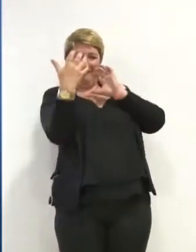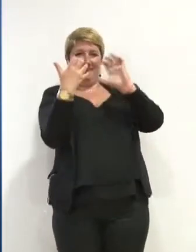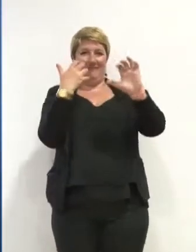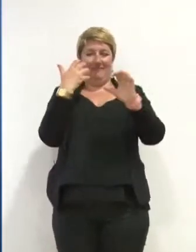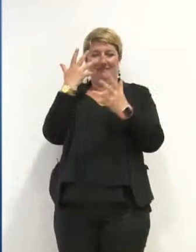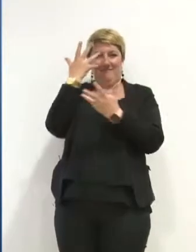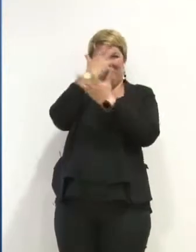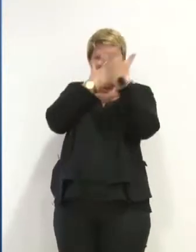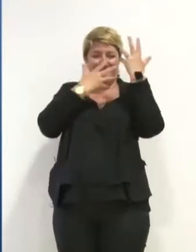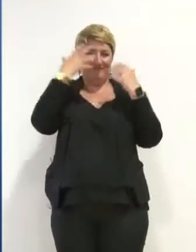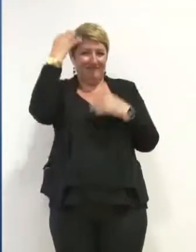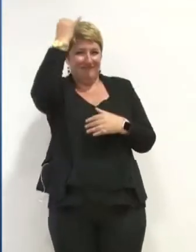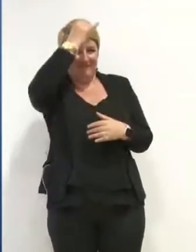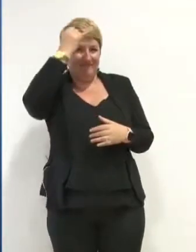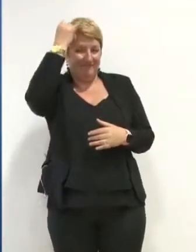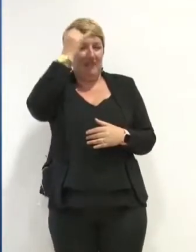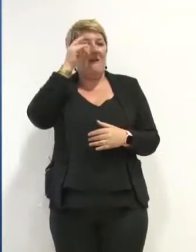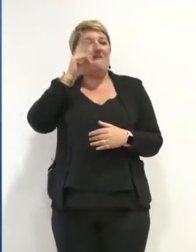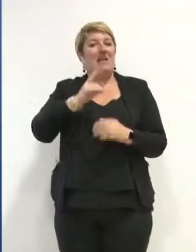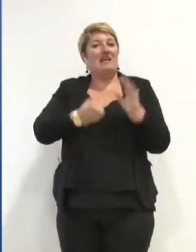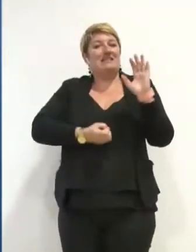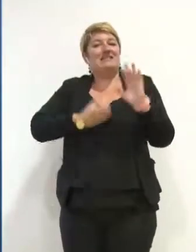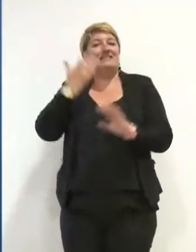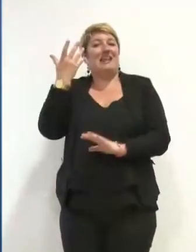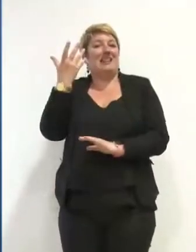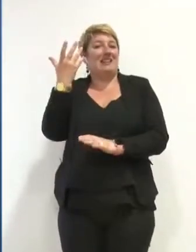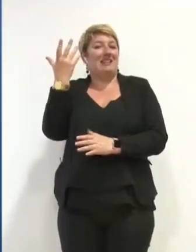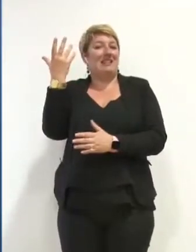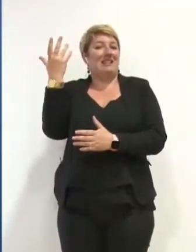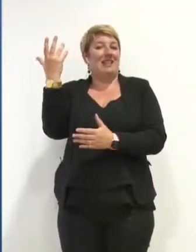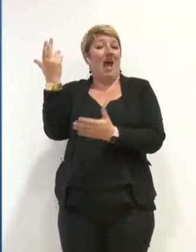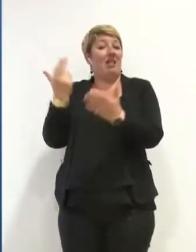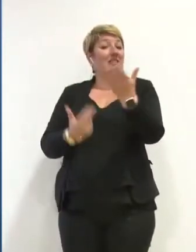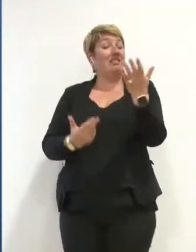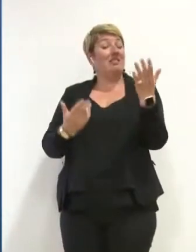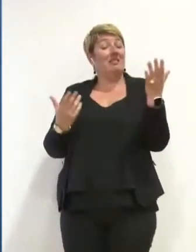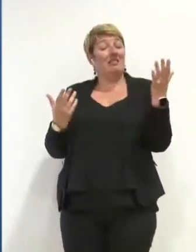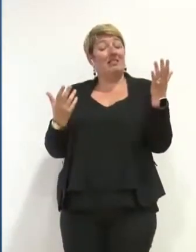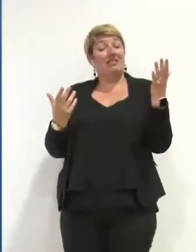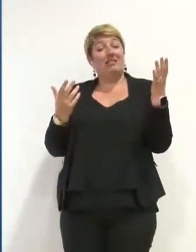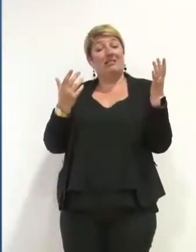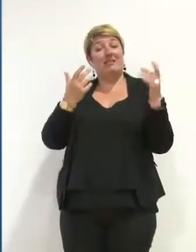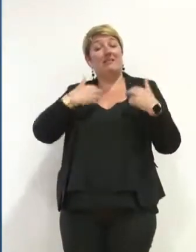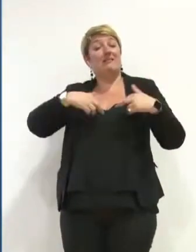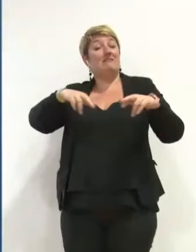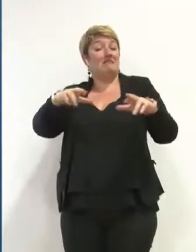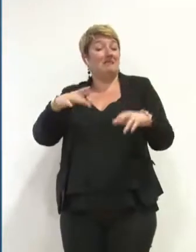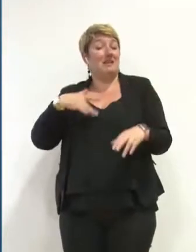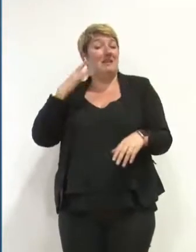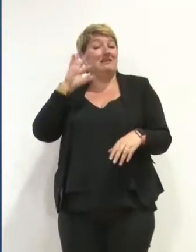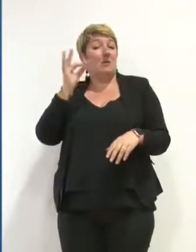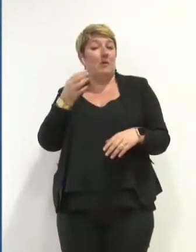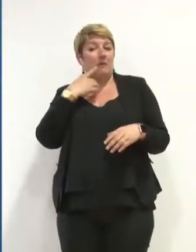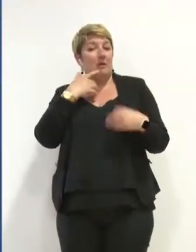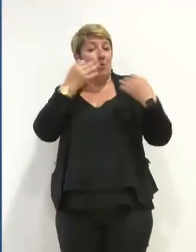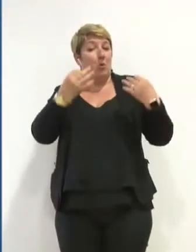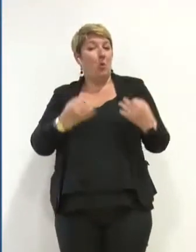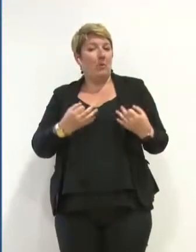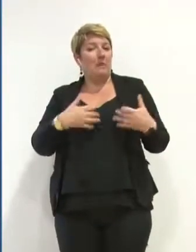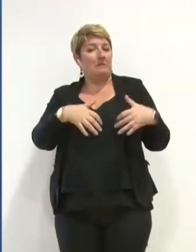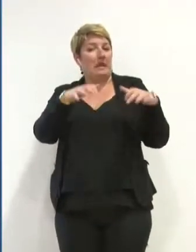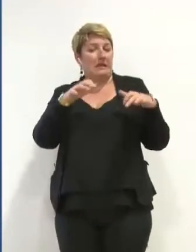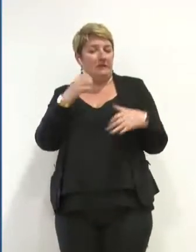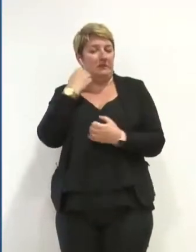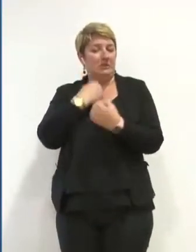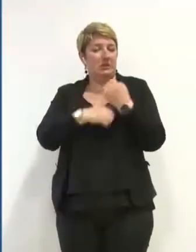gênant. Trompe-l'œil sur la transparence. Au moment où le maire de Grenoble entre en campagne, visiblement en faisant de grandes